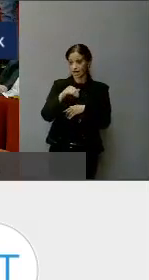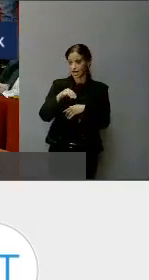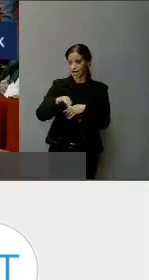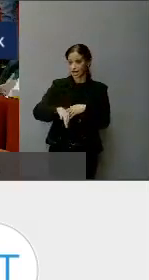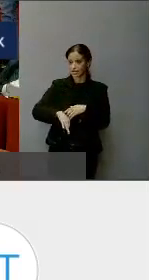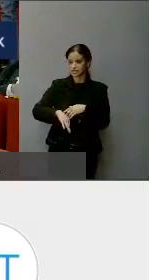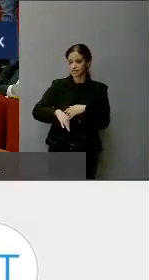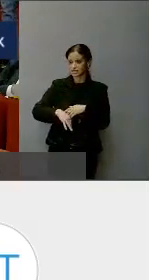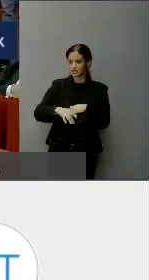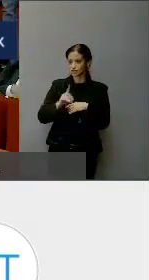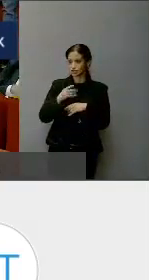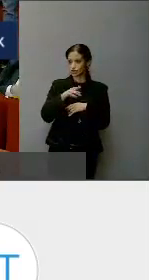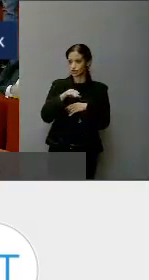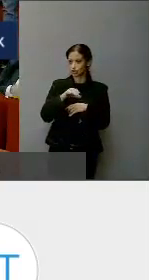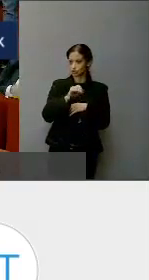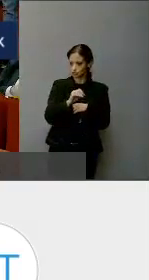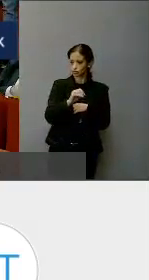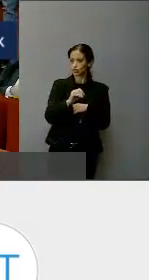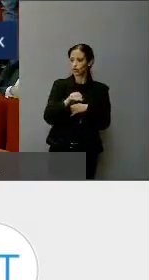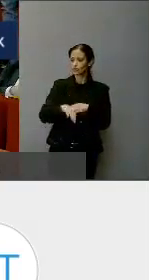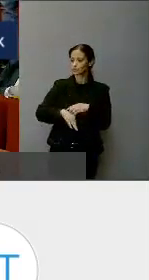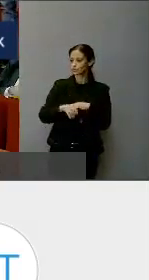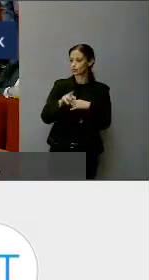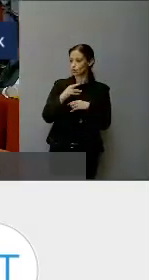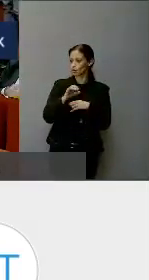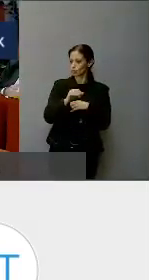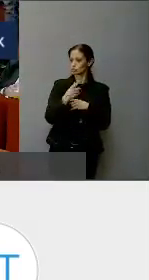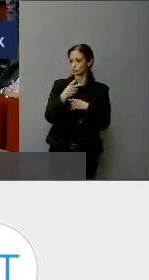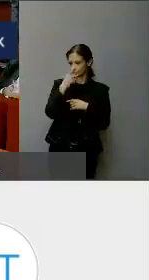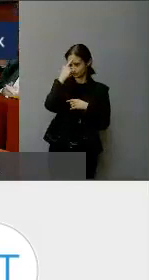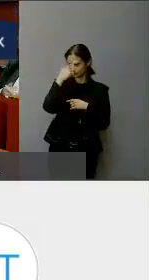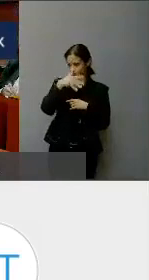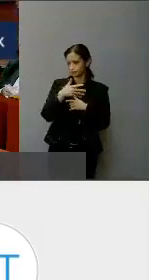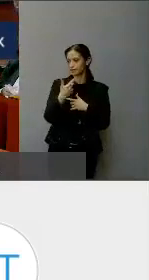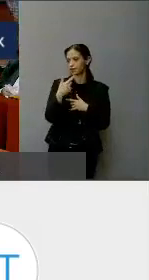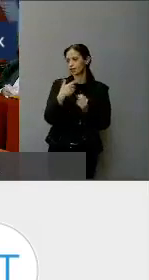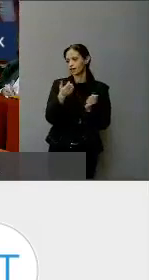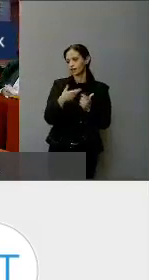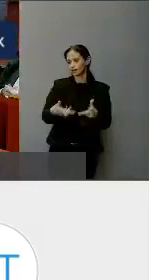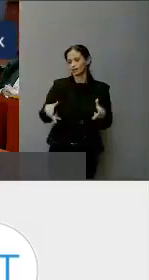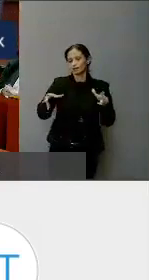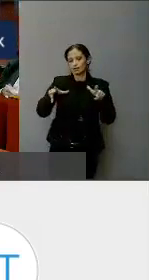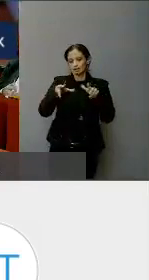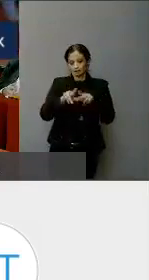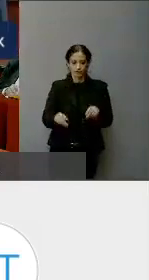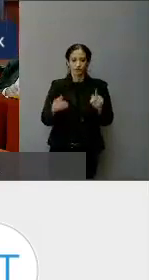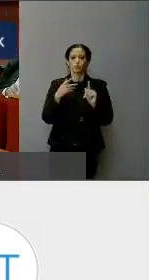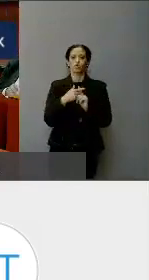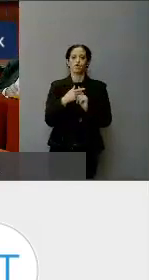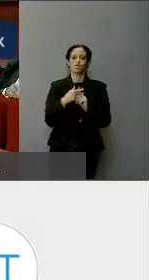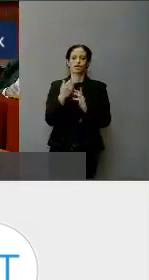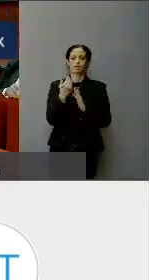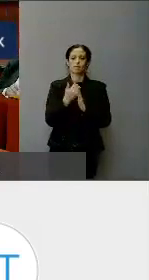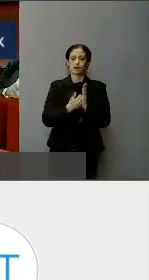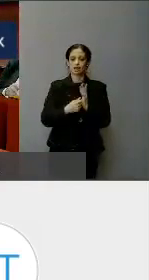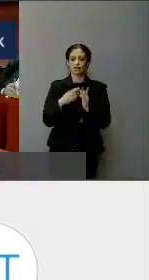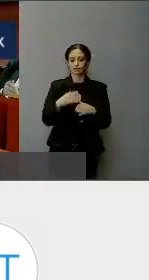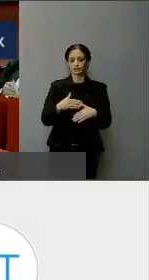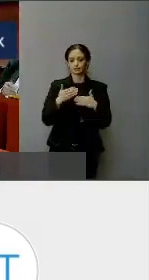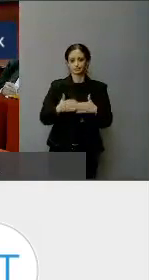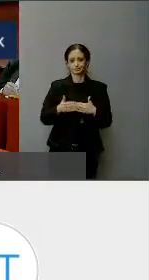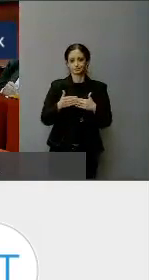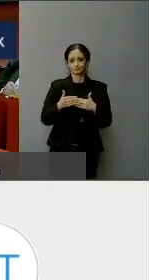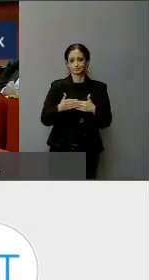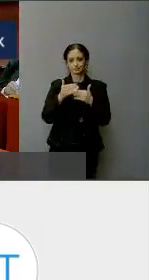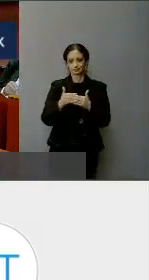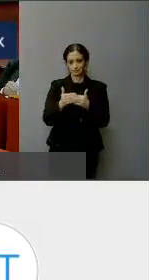lo sa perché si è trovata per l'ennesima volta a seguire una pratica che era stata un po rimbalzata no e poi esistono